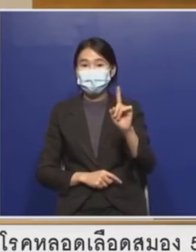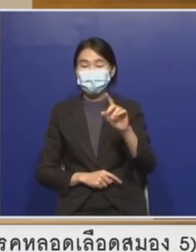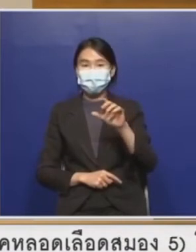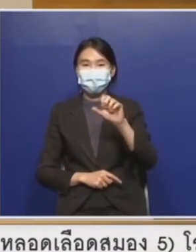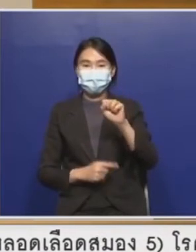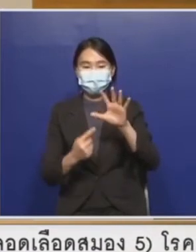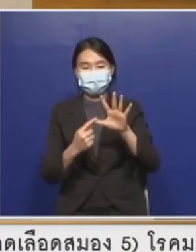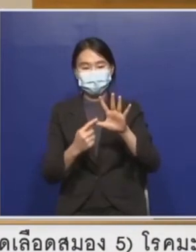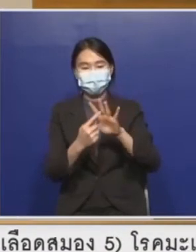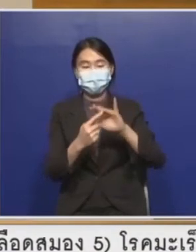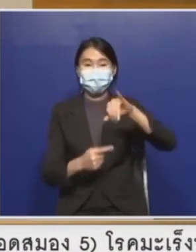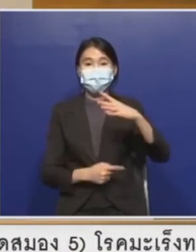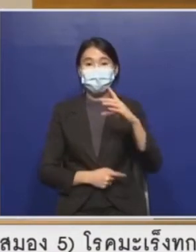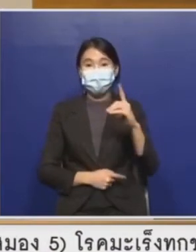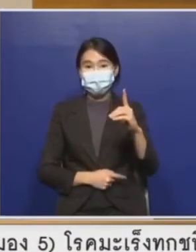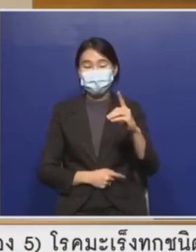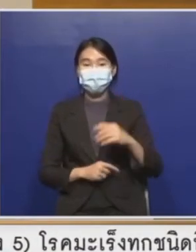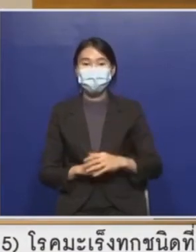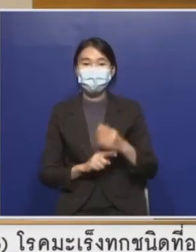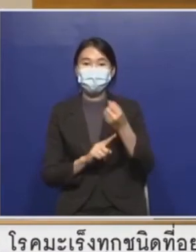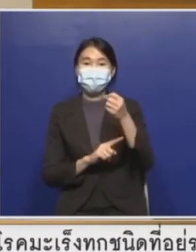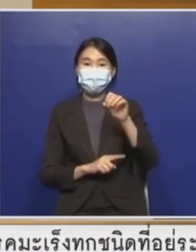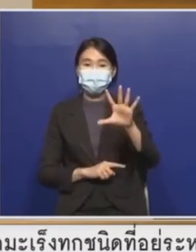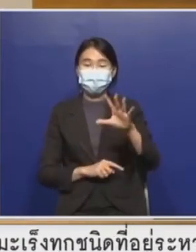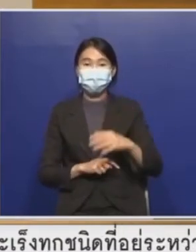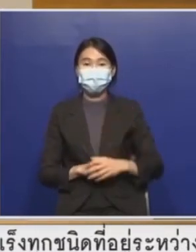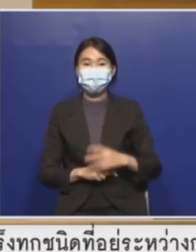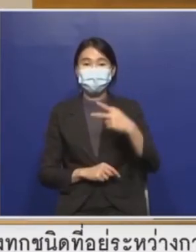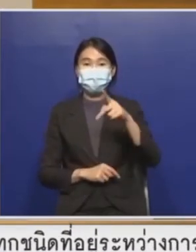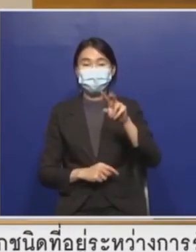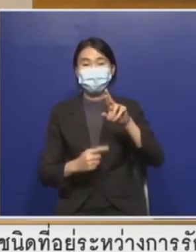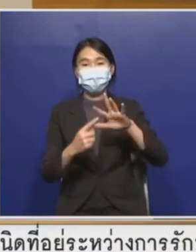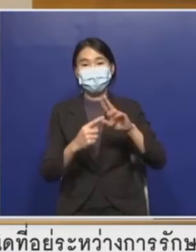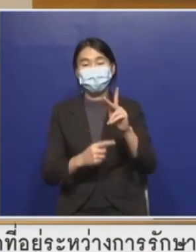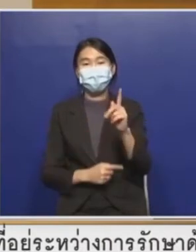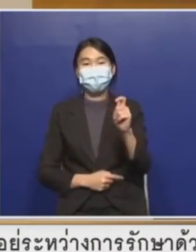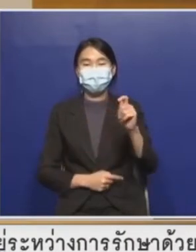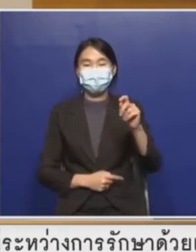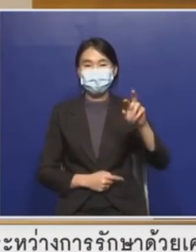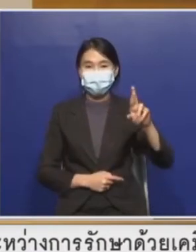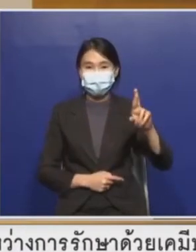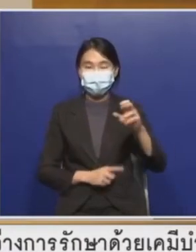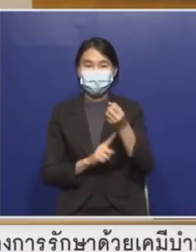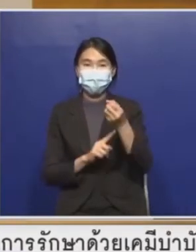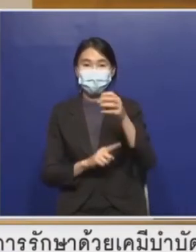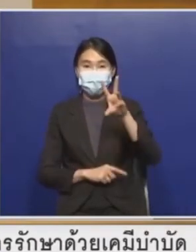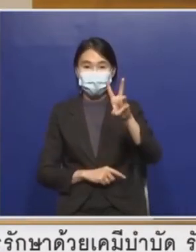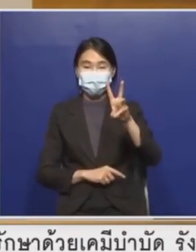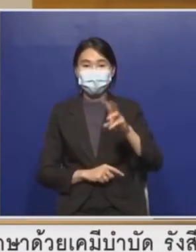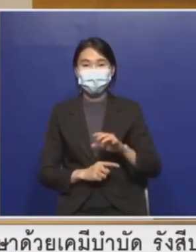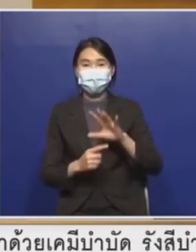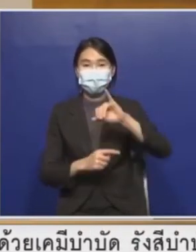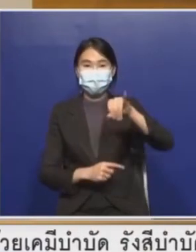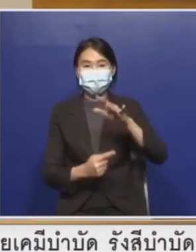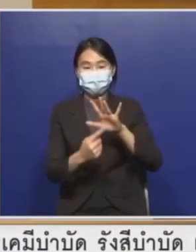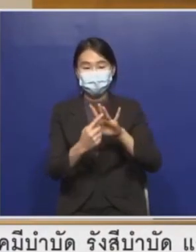เจตลิมประพันธ์ 15. นายประกรณ์มุ่งเจริญพร 16. นายจุติ